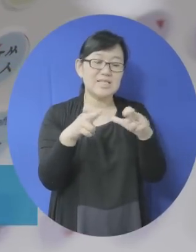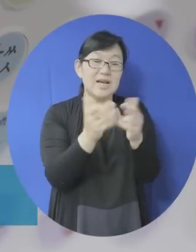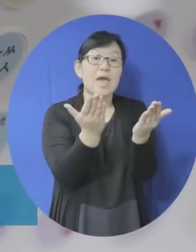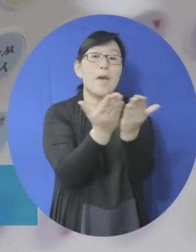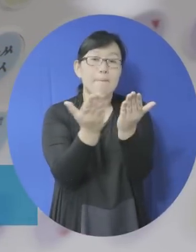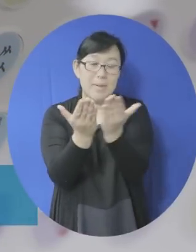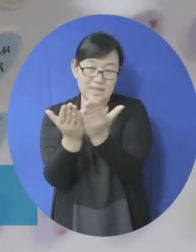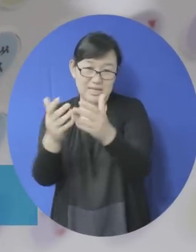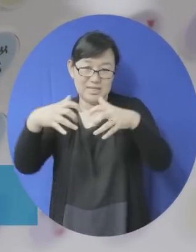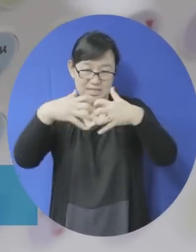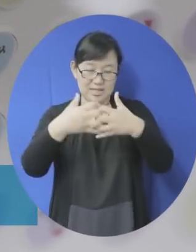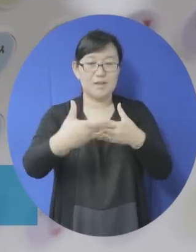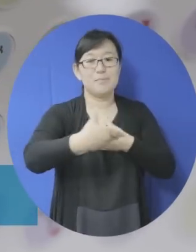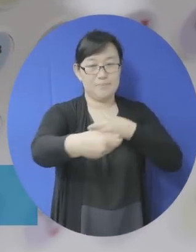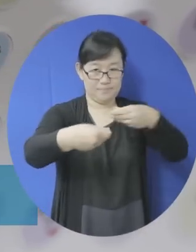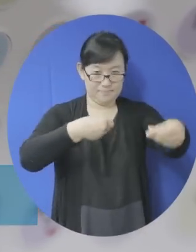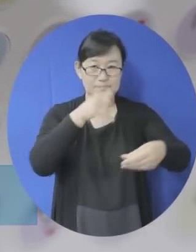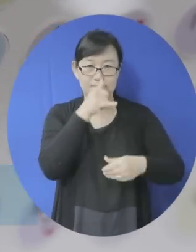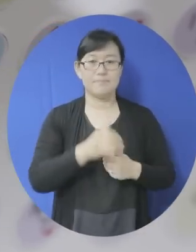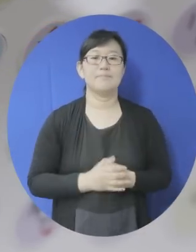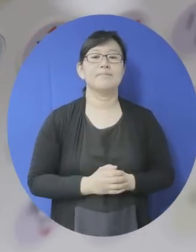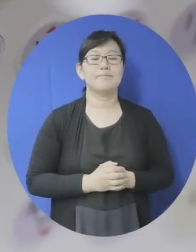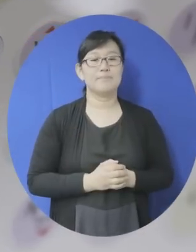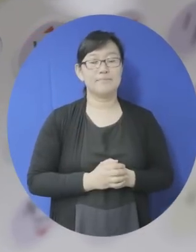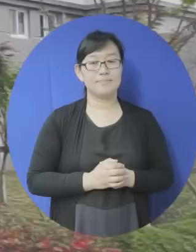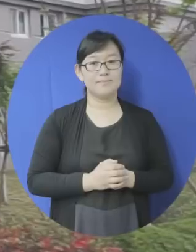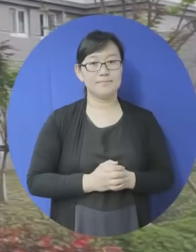적합한 다양한 보조공학기를 대여해주고 있습니다.